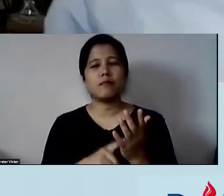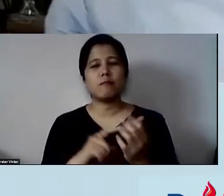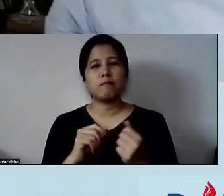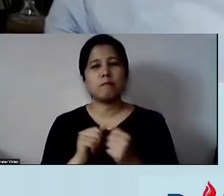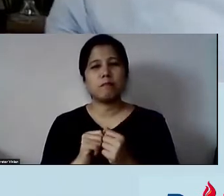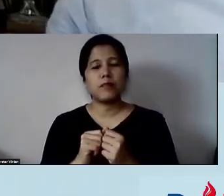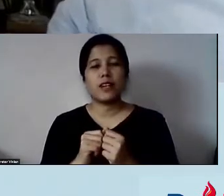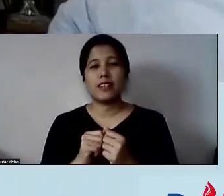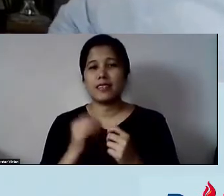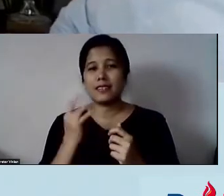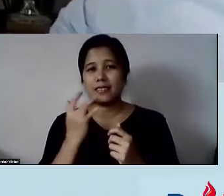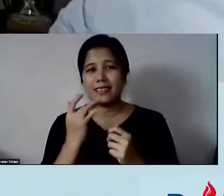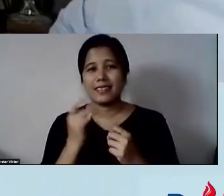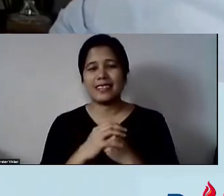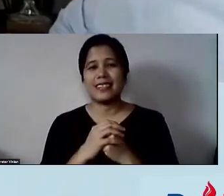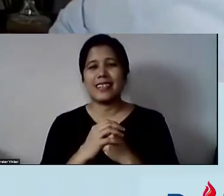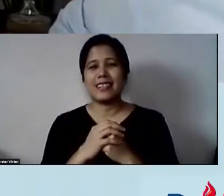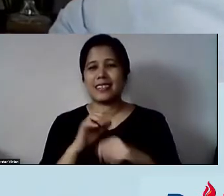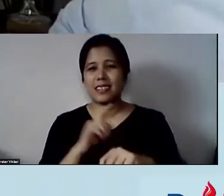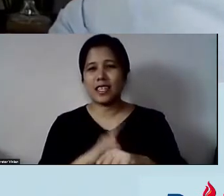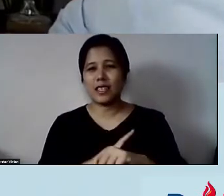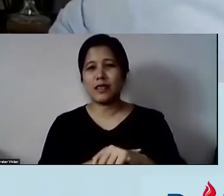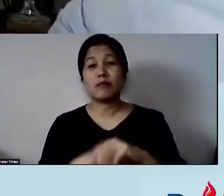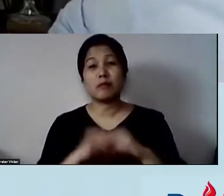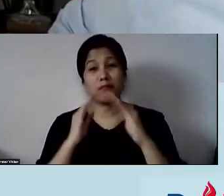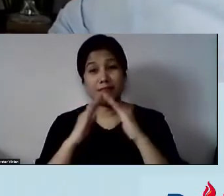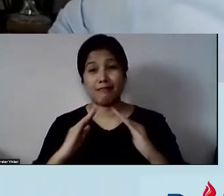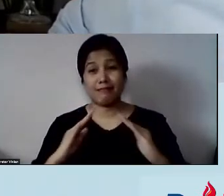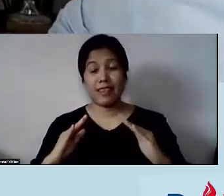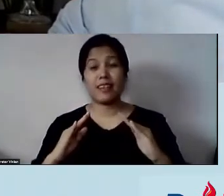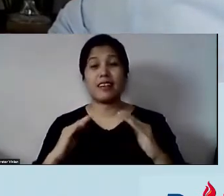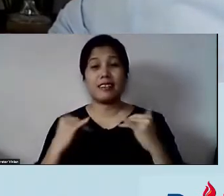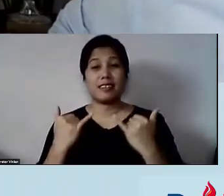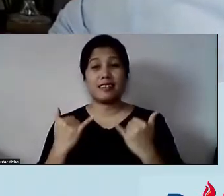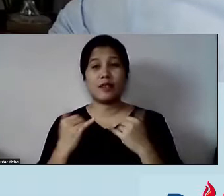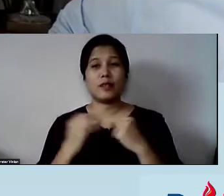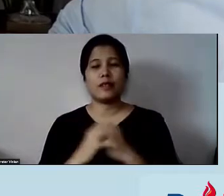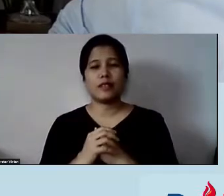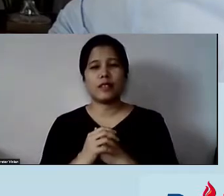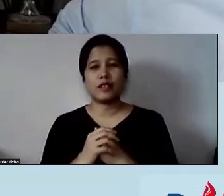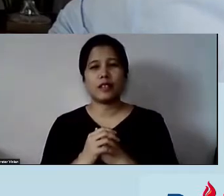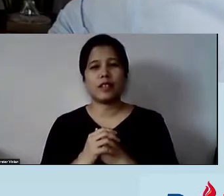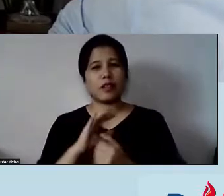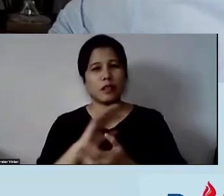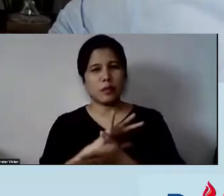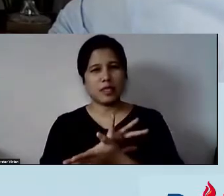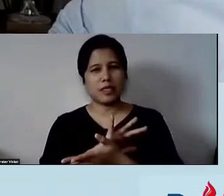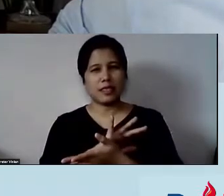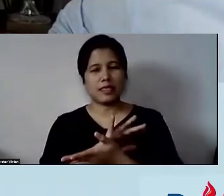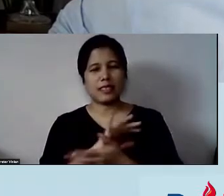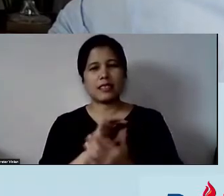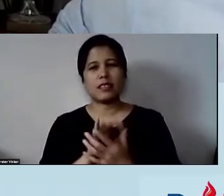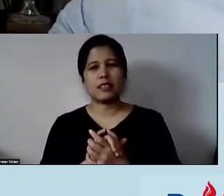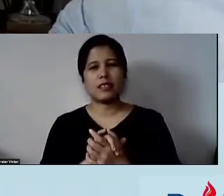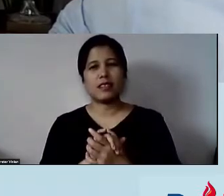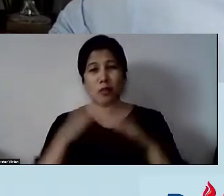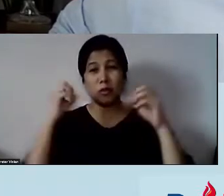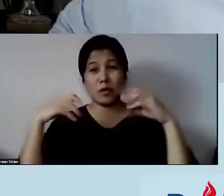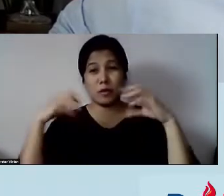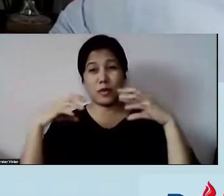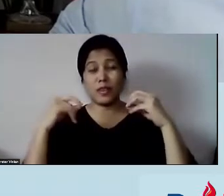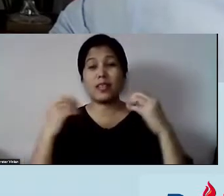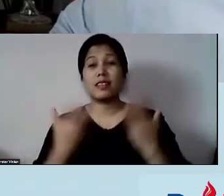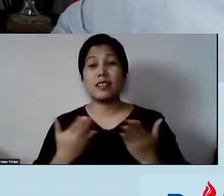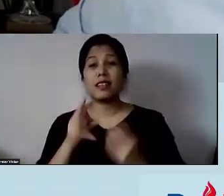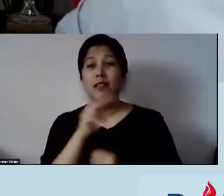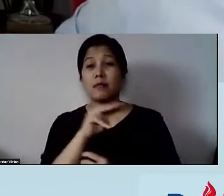favorite time for us siguro kasi lahat nasa bahay ngayon at this time of pandemic, lalo ngayon umuulan dito sa atin sa Metro